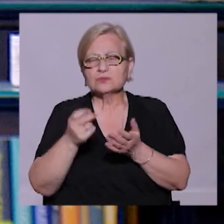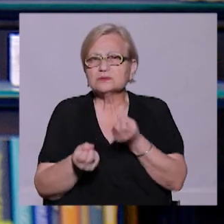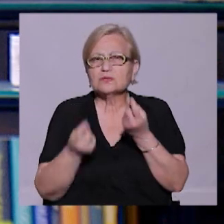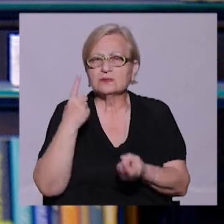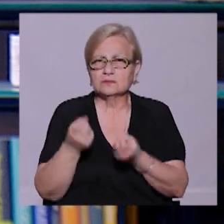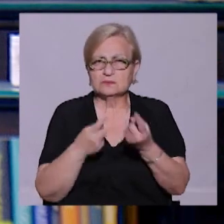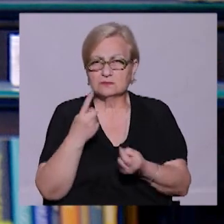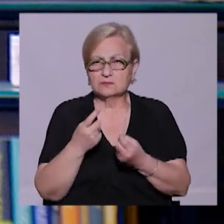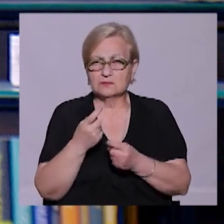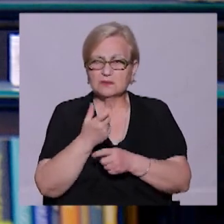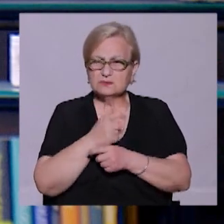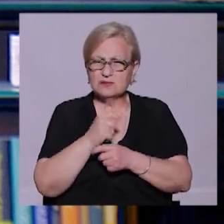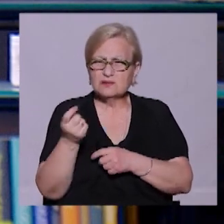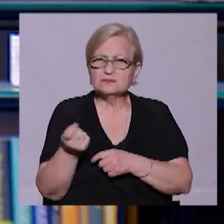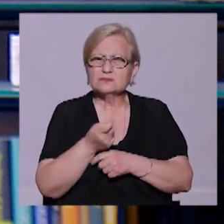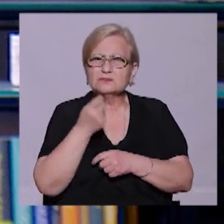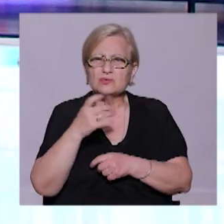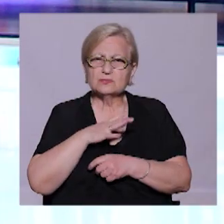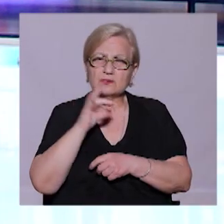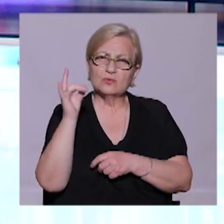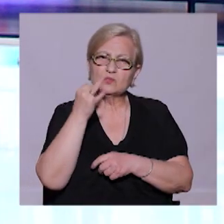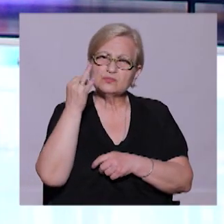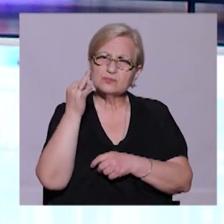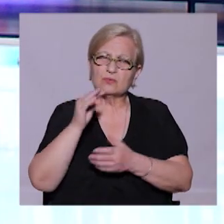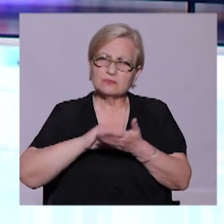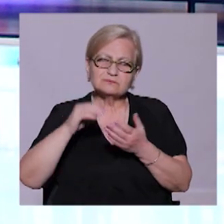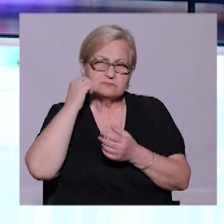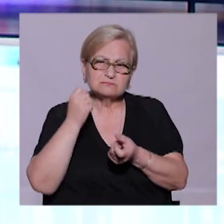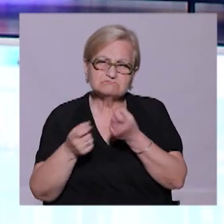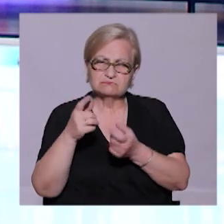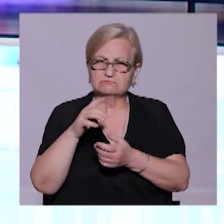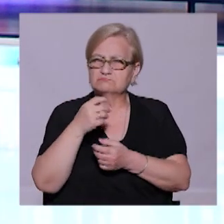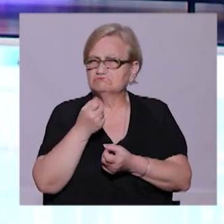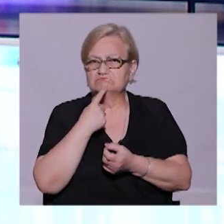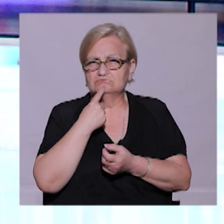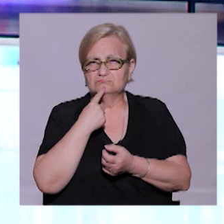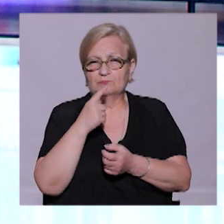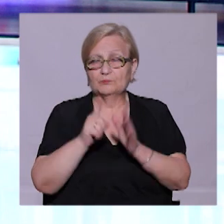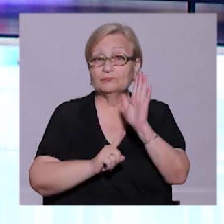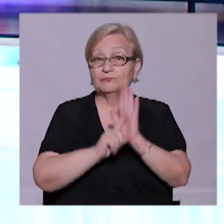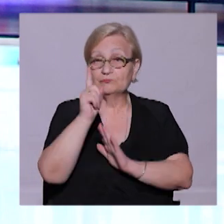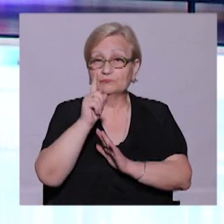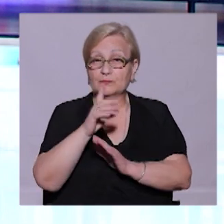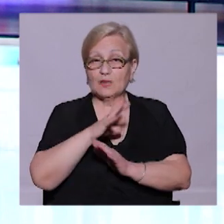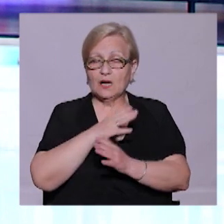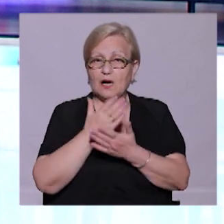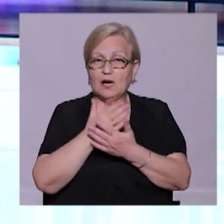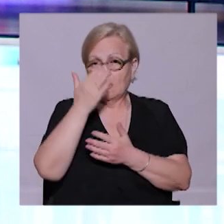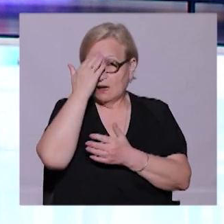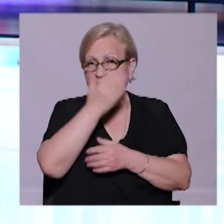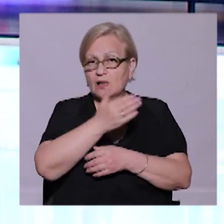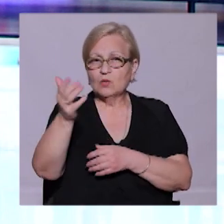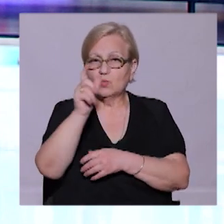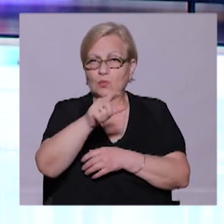ლეგენდას. ძალიან ძირი ისტორიული წყაროები ჰქონდა. უპირველეს ყოვლისა თქვენ იცით პირველი წყარო ეს გახლავთ ხალხური